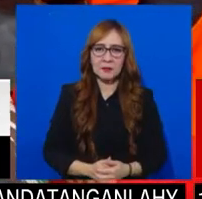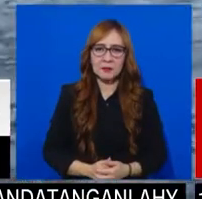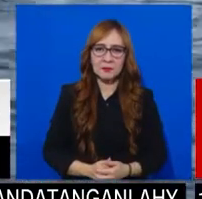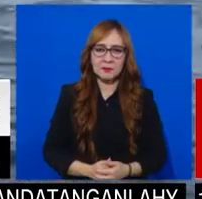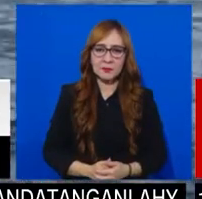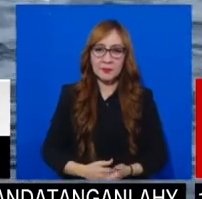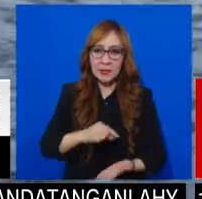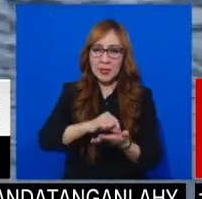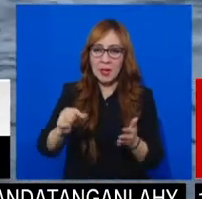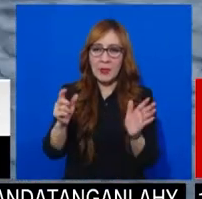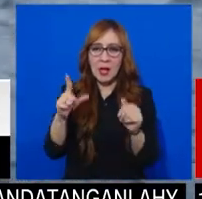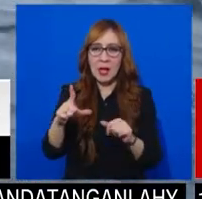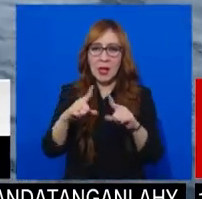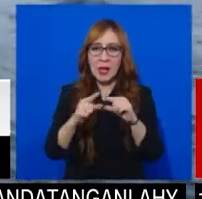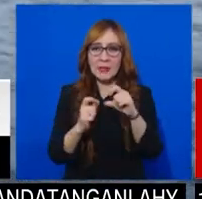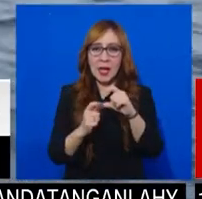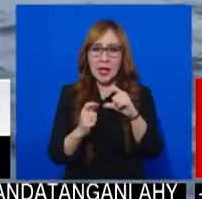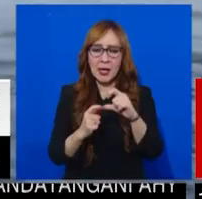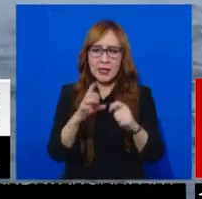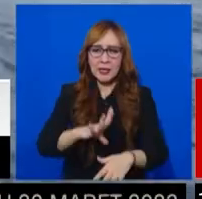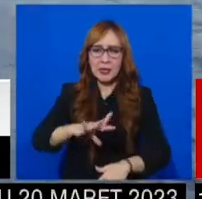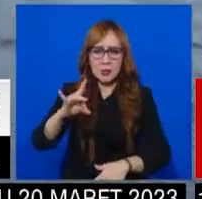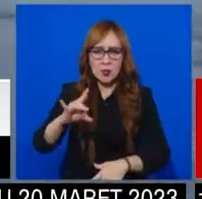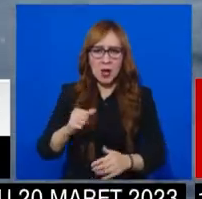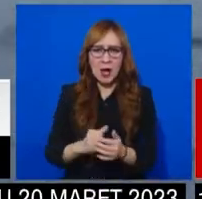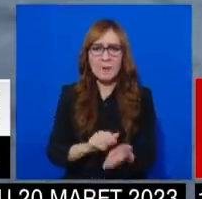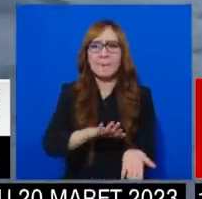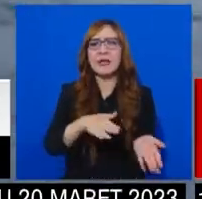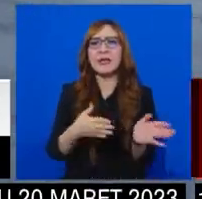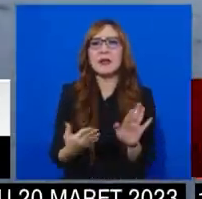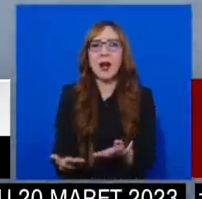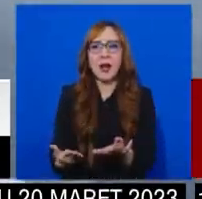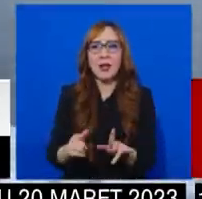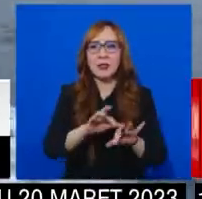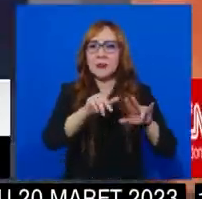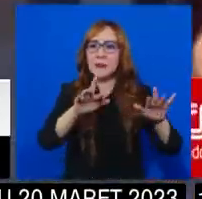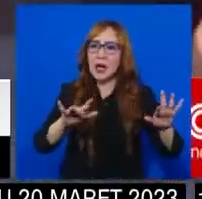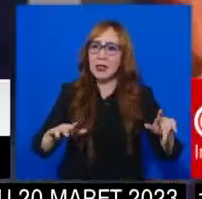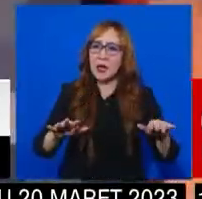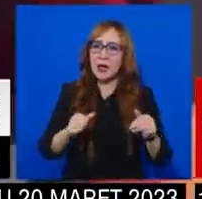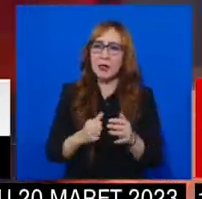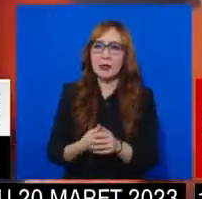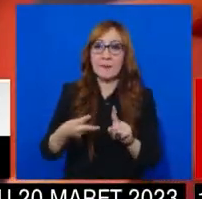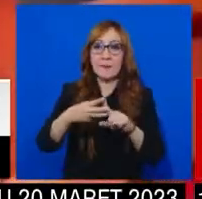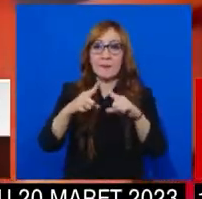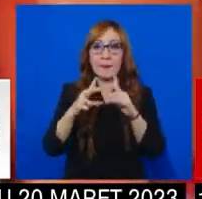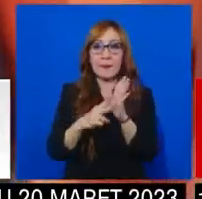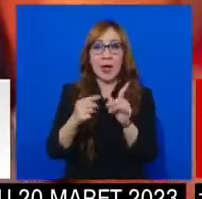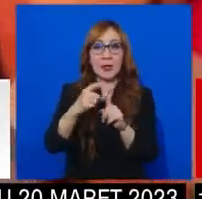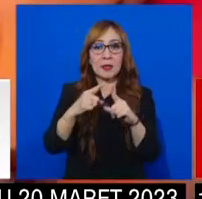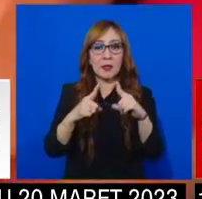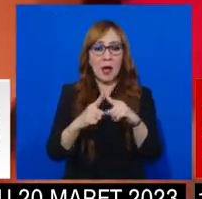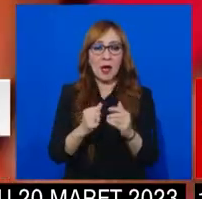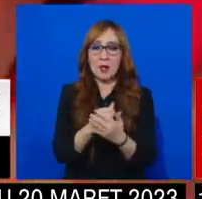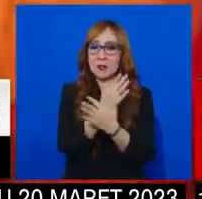Nelayan bernama Lasale, 60 tahun, ditemukan dalam kondisi tidak bernyawa di sekitar perairan Pulau Kumber, Banda Naira, Minggu sore.